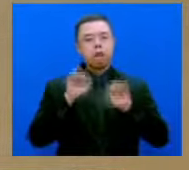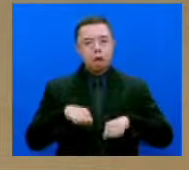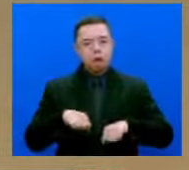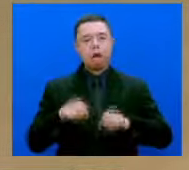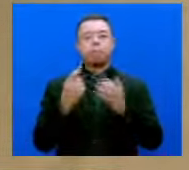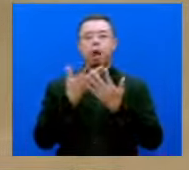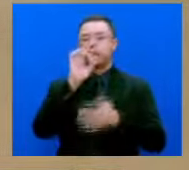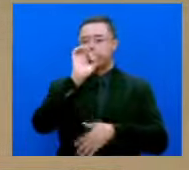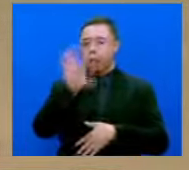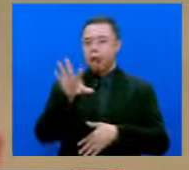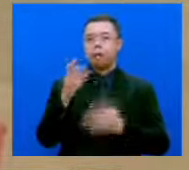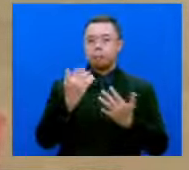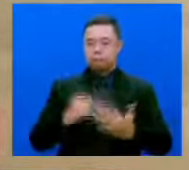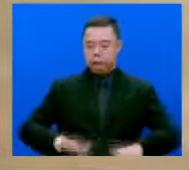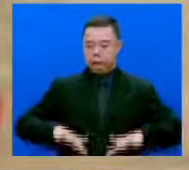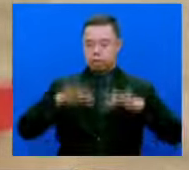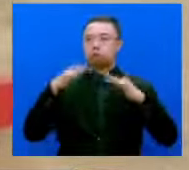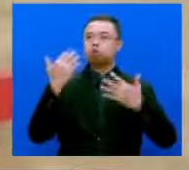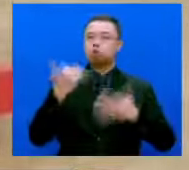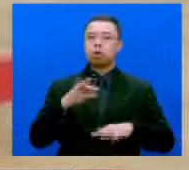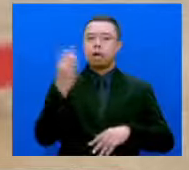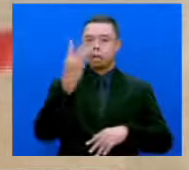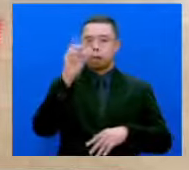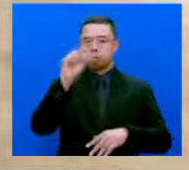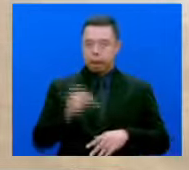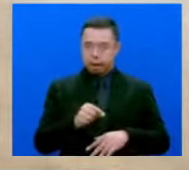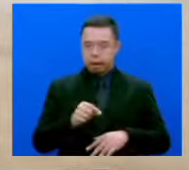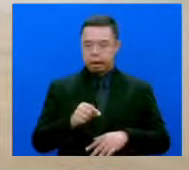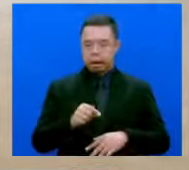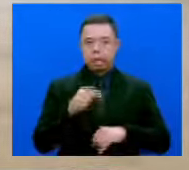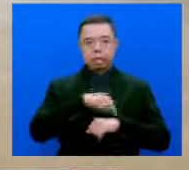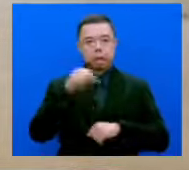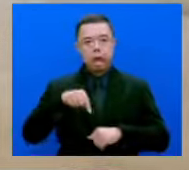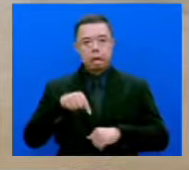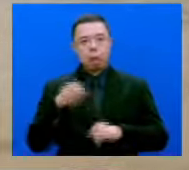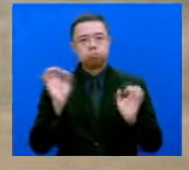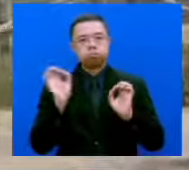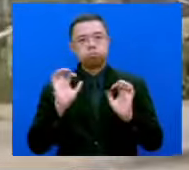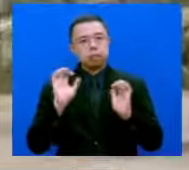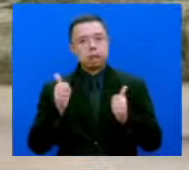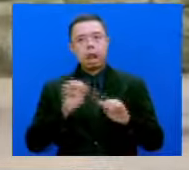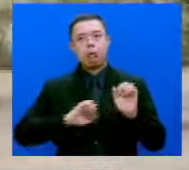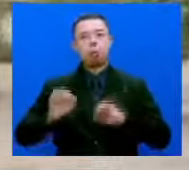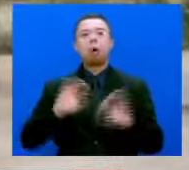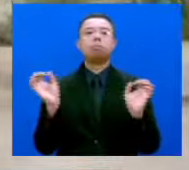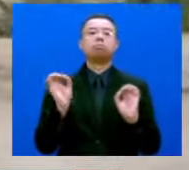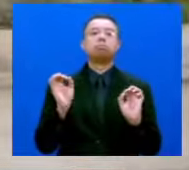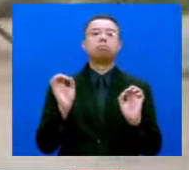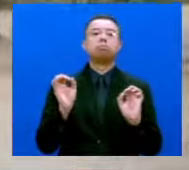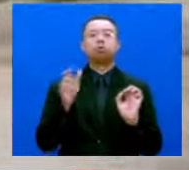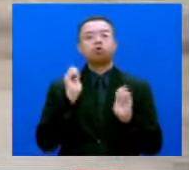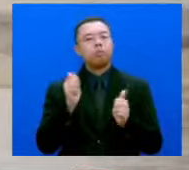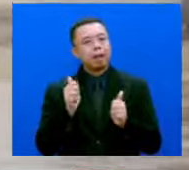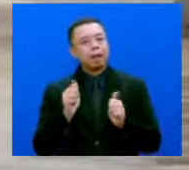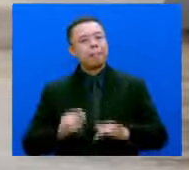Warga menyebut banjir ini sudah berlangsung selama 3 bulan dan belum ada yang dilakukan pemerintah untuk menanggulangi